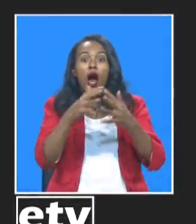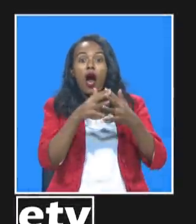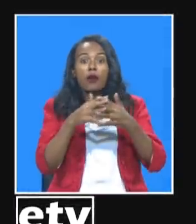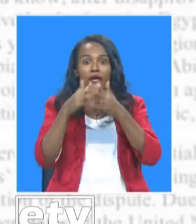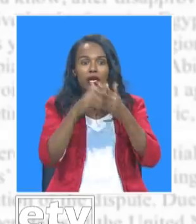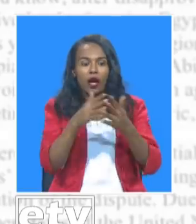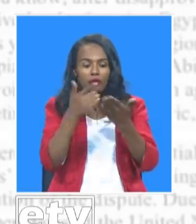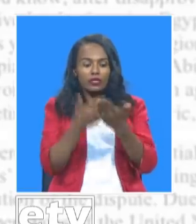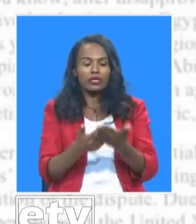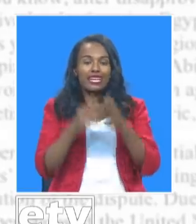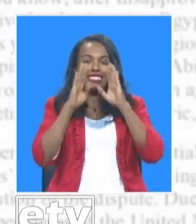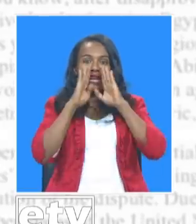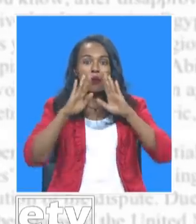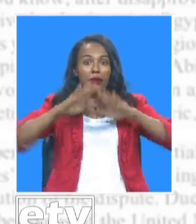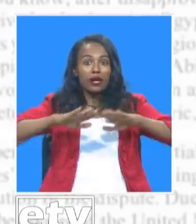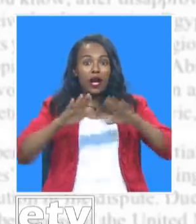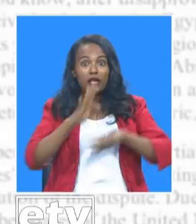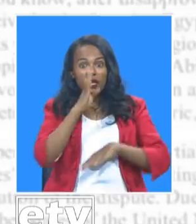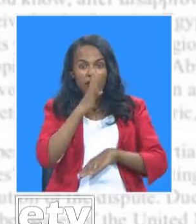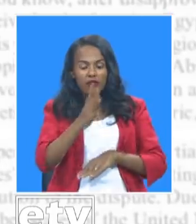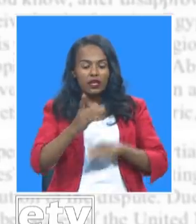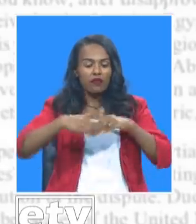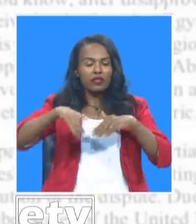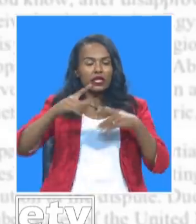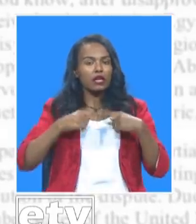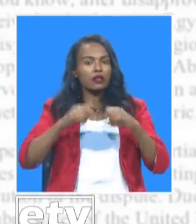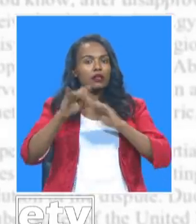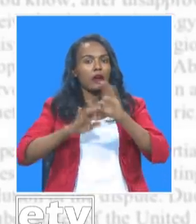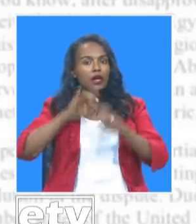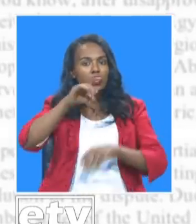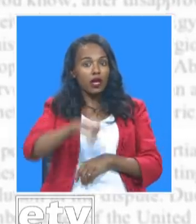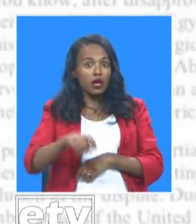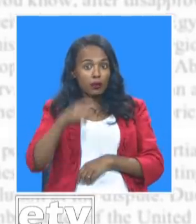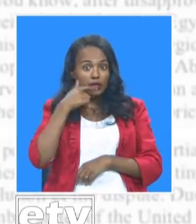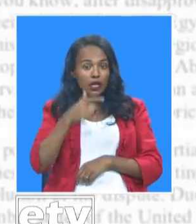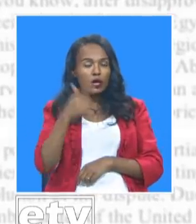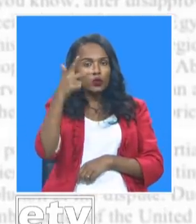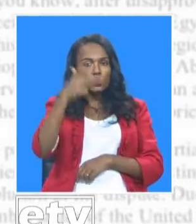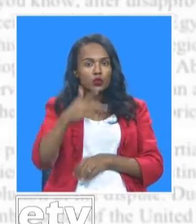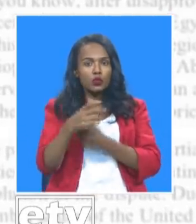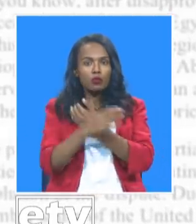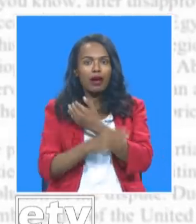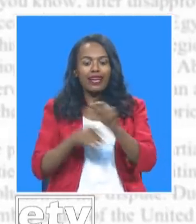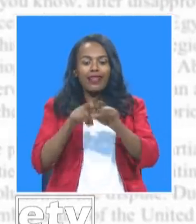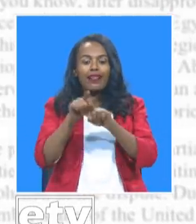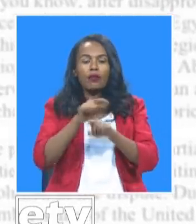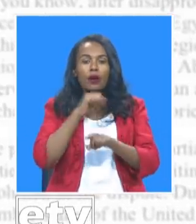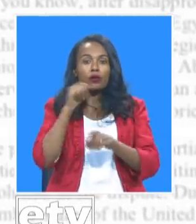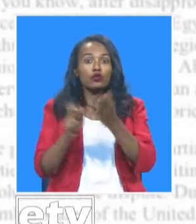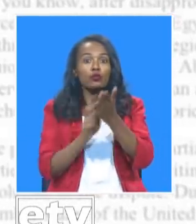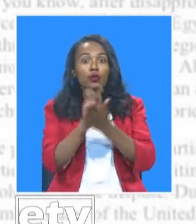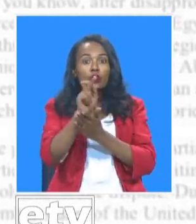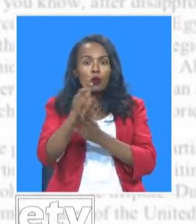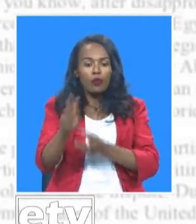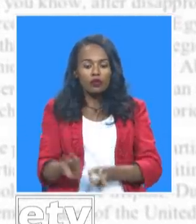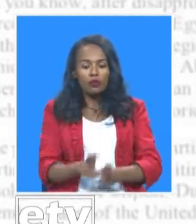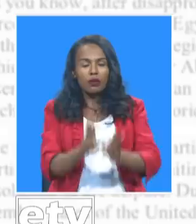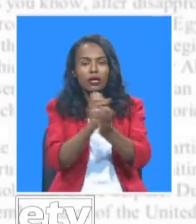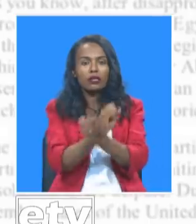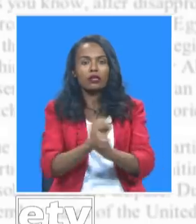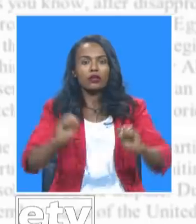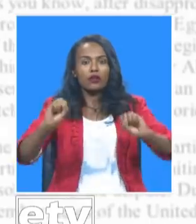ዘላቂ ሰላምና መረጋጋት ለመፍጠር ከፍተኛ ጥረት ማድረግ እንዳለባት አሳስበው ሶስቱም ሀገራት አለመግባባቶችን በዲፕሎማሲያዊ መንገድ